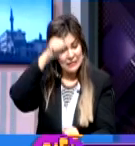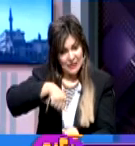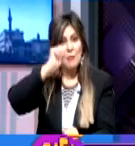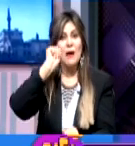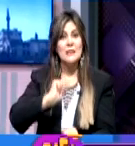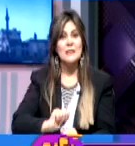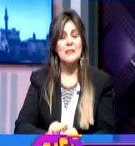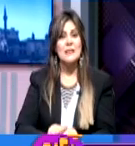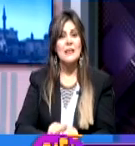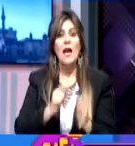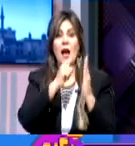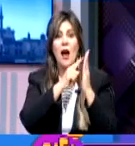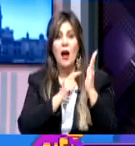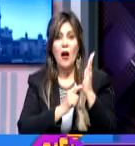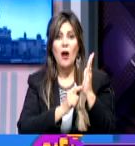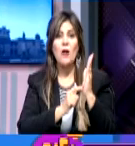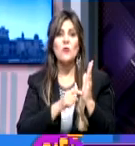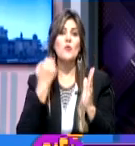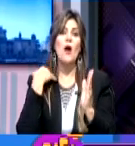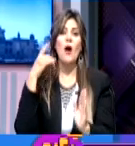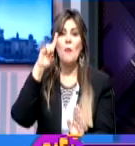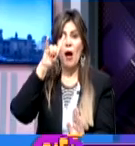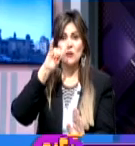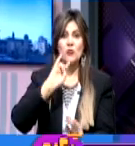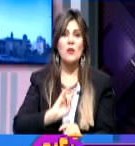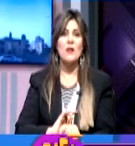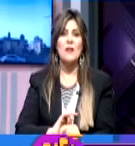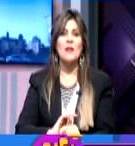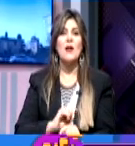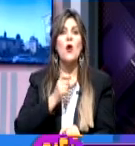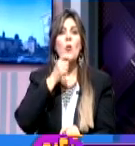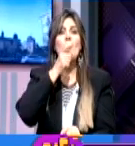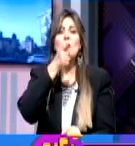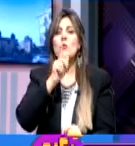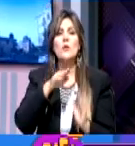القانون المشار إليه، القانون رقم 10 أشار إلى حقوق واسعة